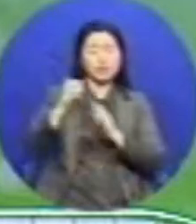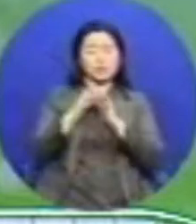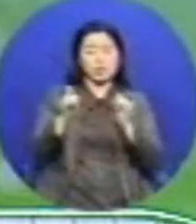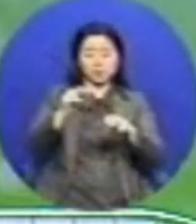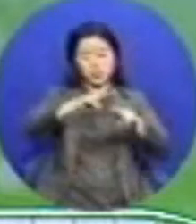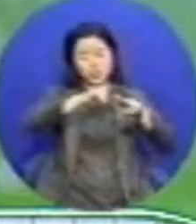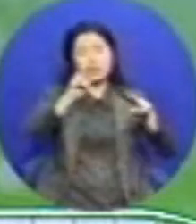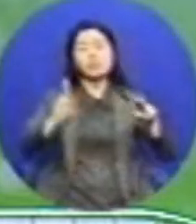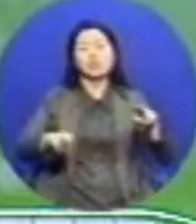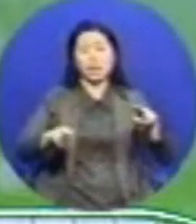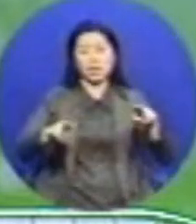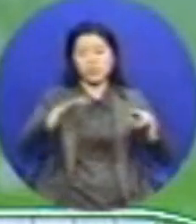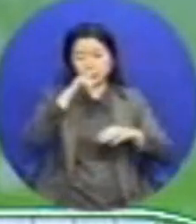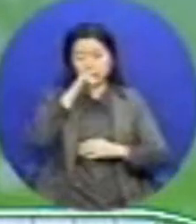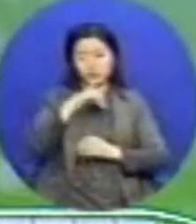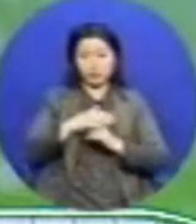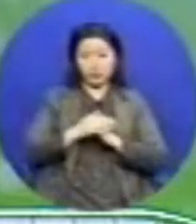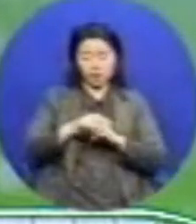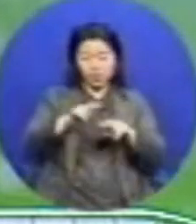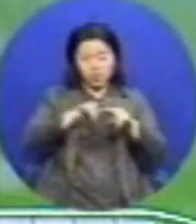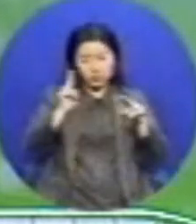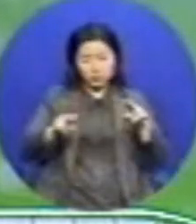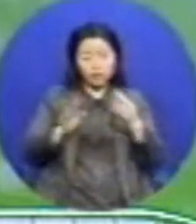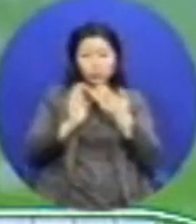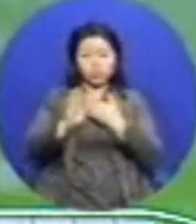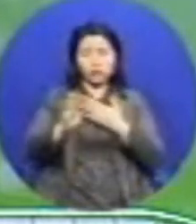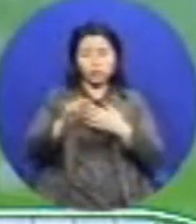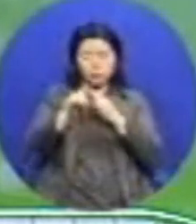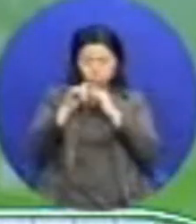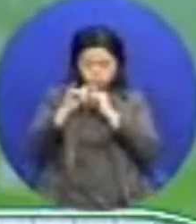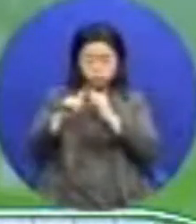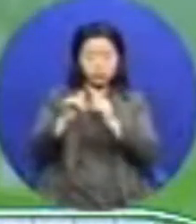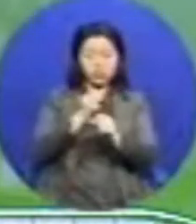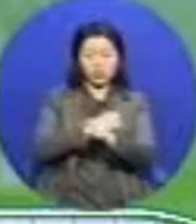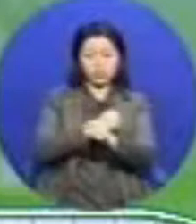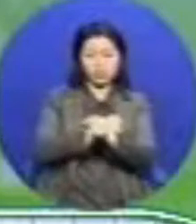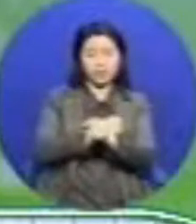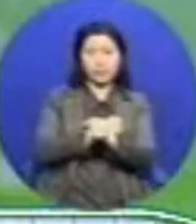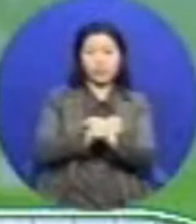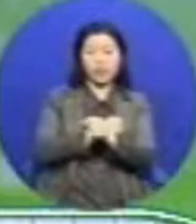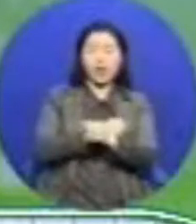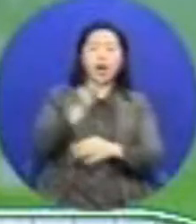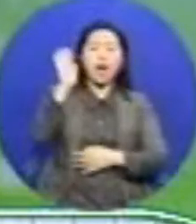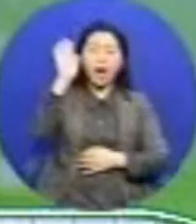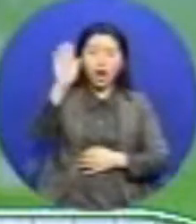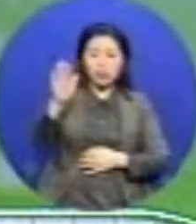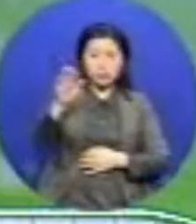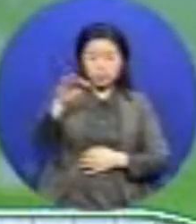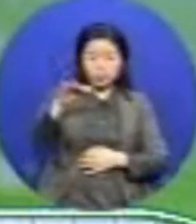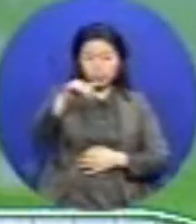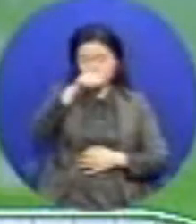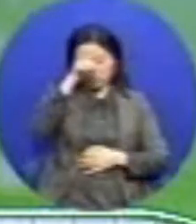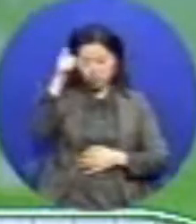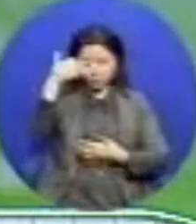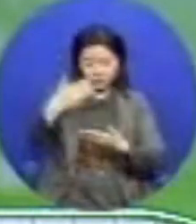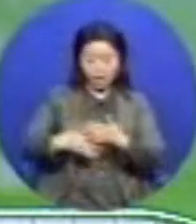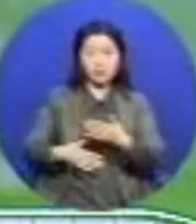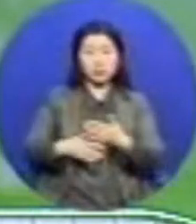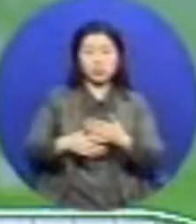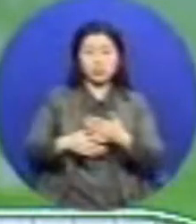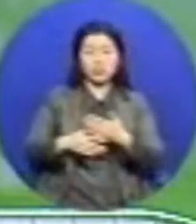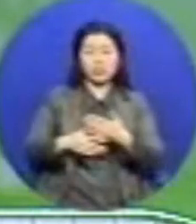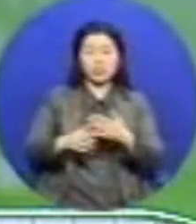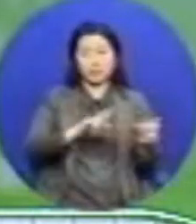언제 은퇴하고 난 다음 도 얼마나 훌륭하신 g 교회에서 목사님 앞으로 남은 생애사 시도로 우리가 집을 하나